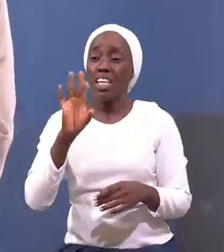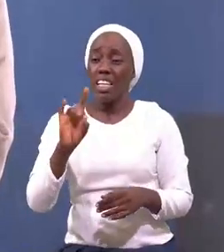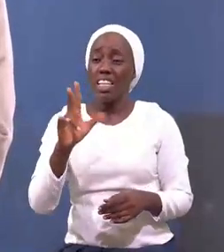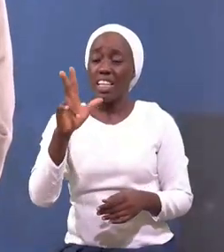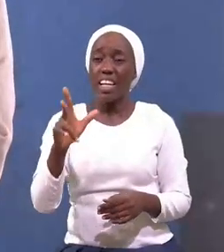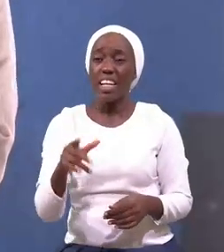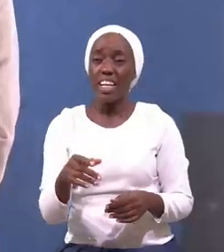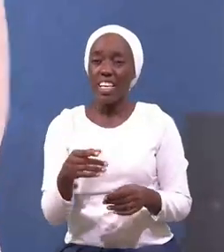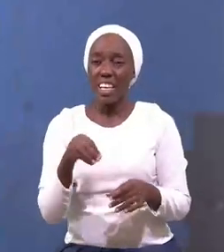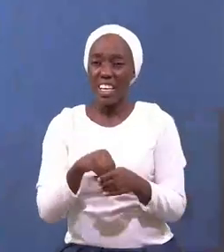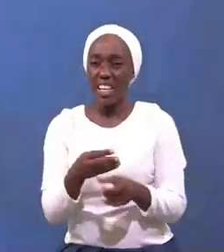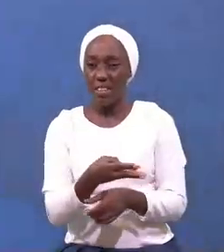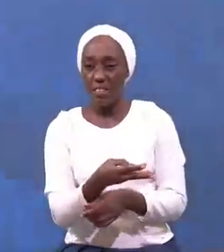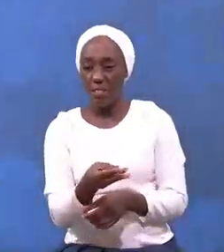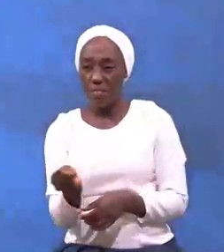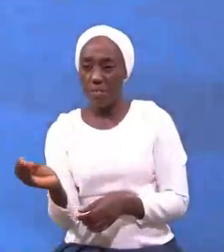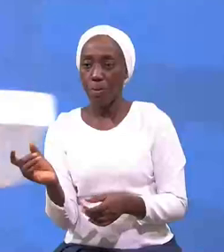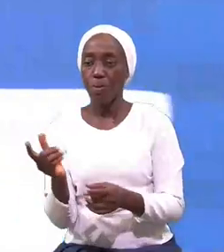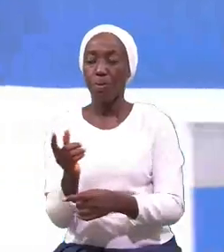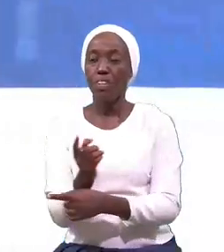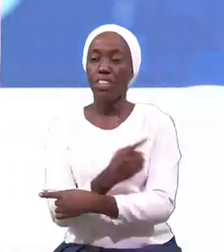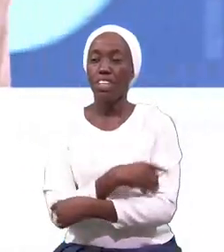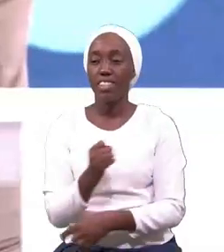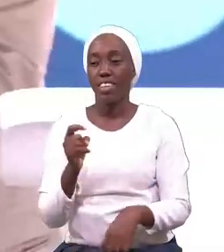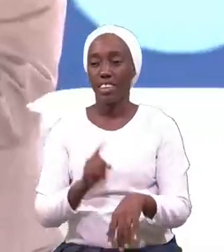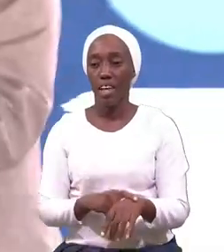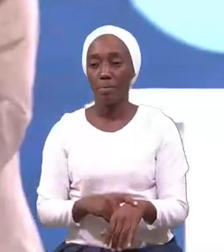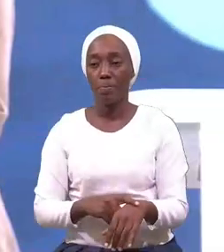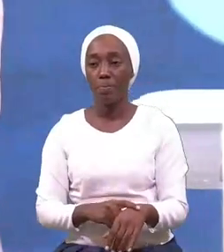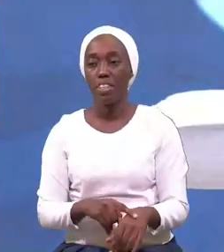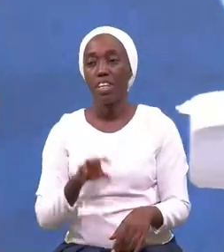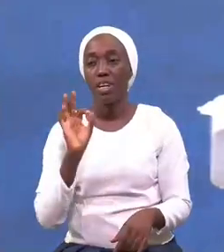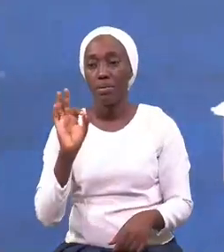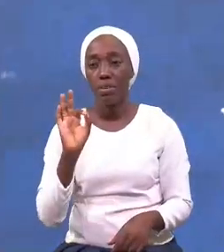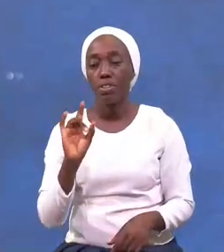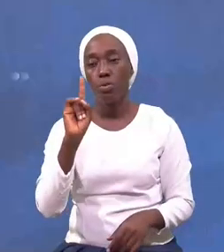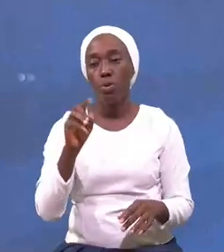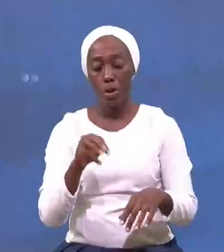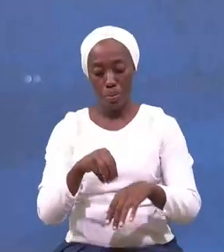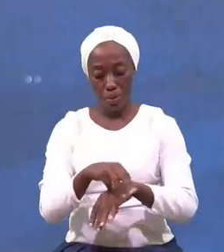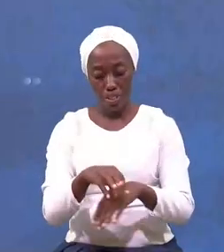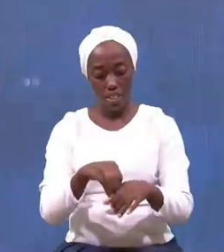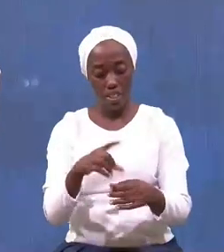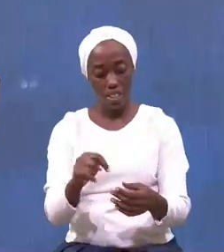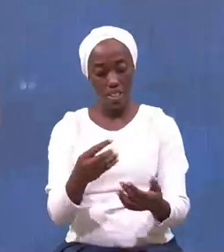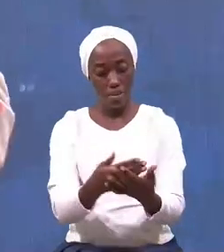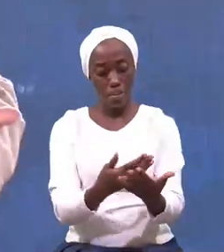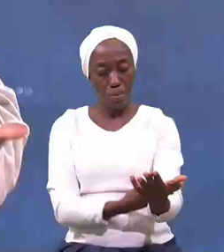Je vous ai dit que dans quelques jours, j'aurai 83 ans. J'ai prêché un message le matin.